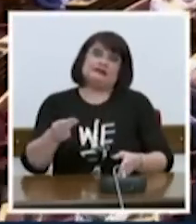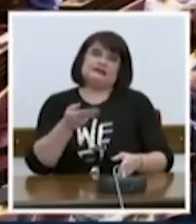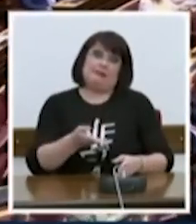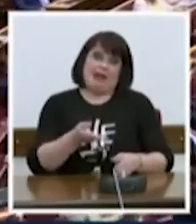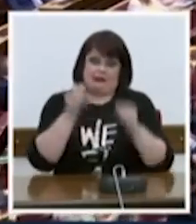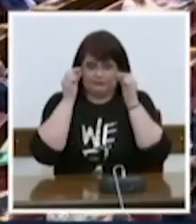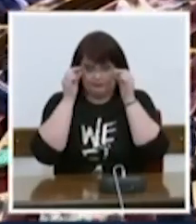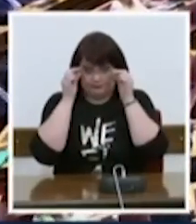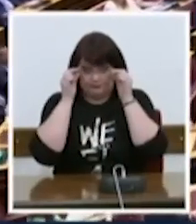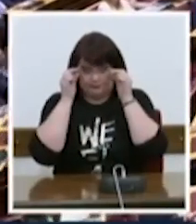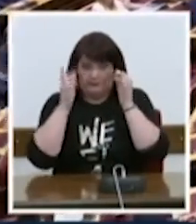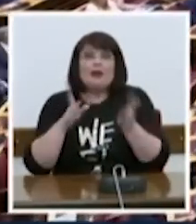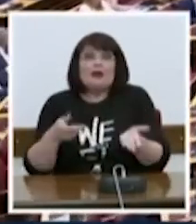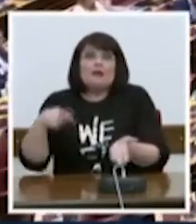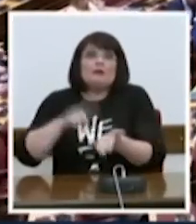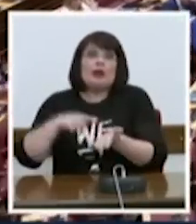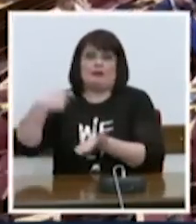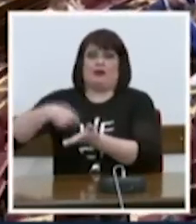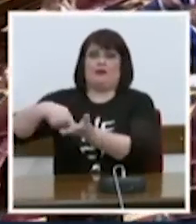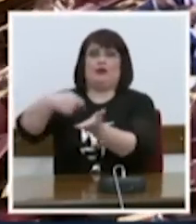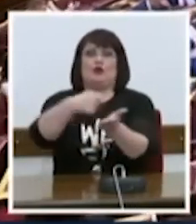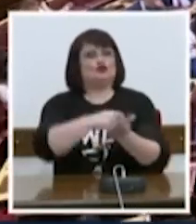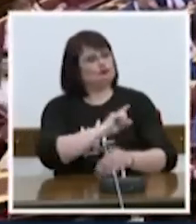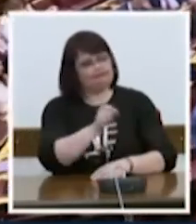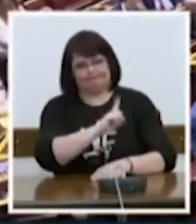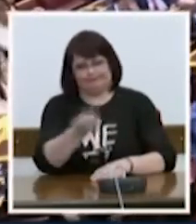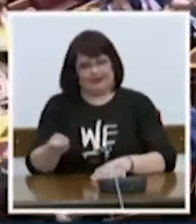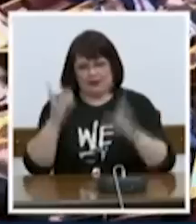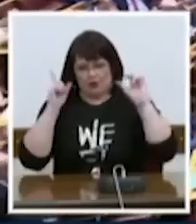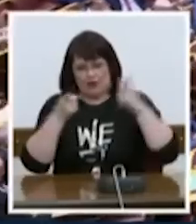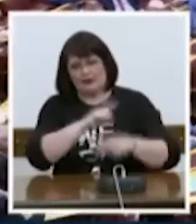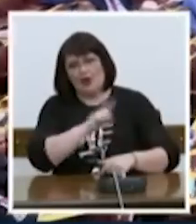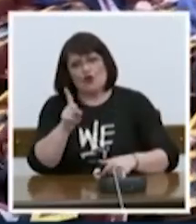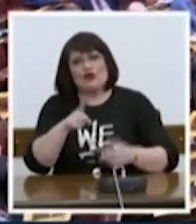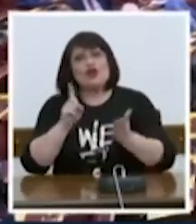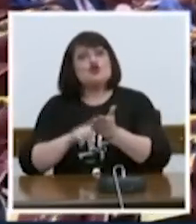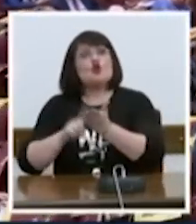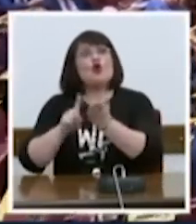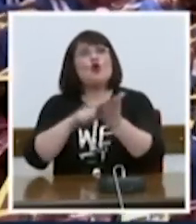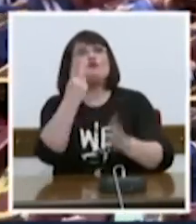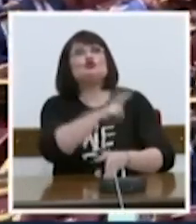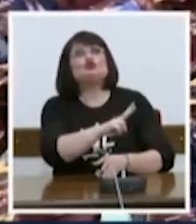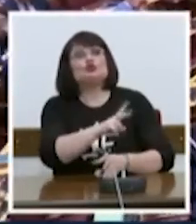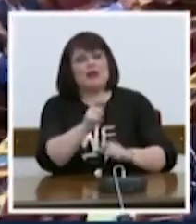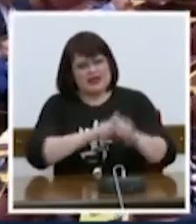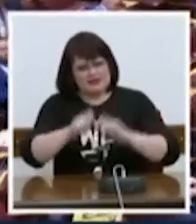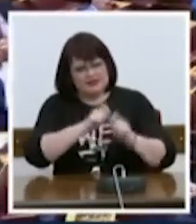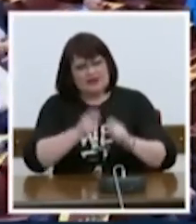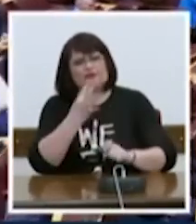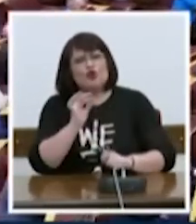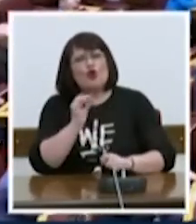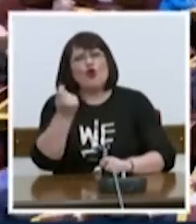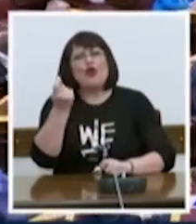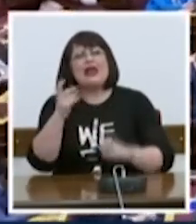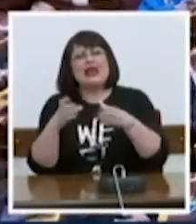κάποιος πρέπει να πληρώσει. Όχι, κύριε της Νέας Δημοκρατίας. Τους νόμους σας τους έχετε φτιάξει για να κερδίζουν οι